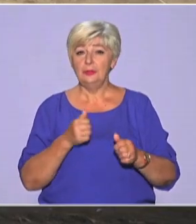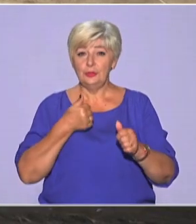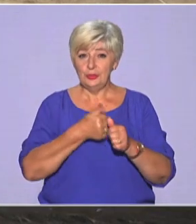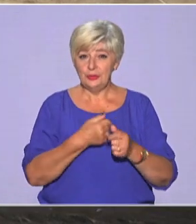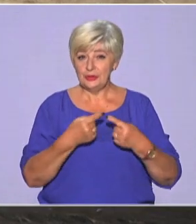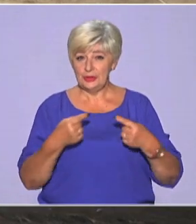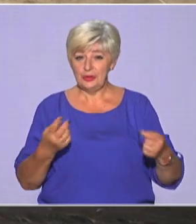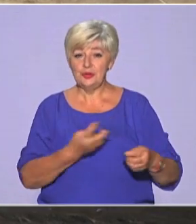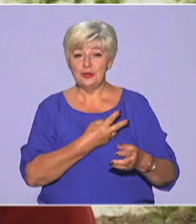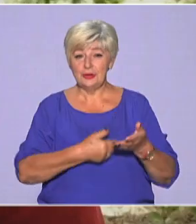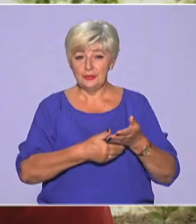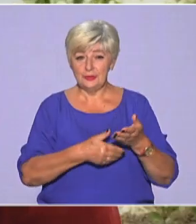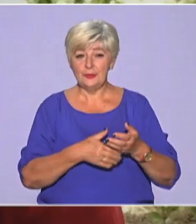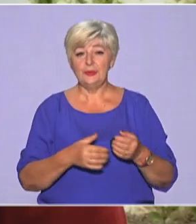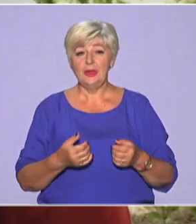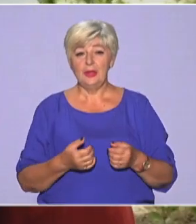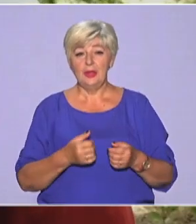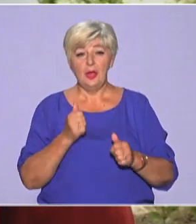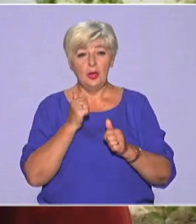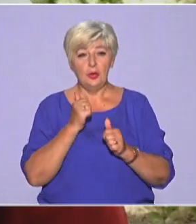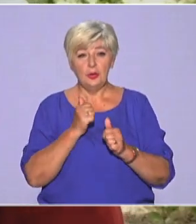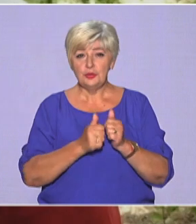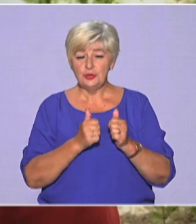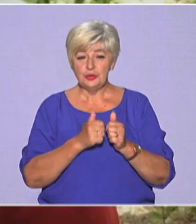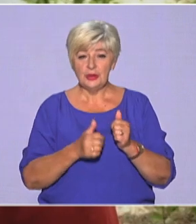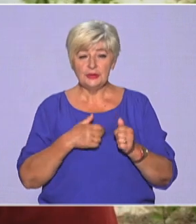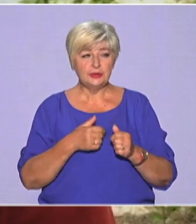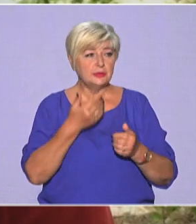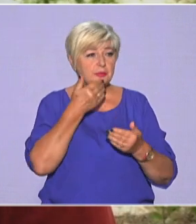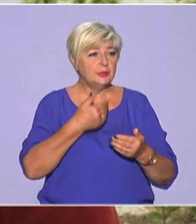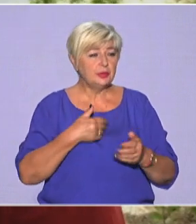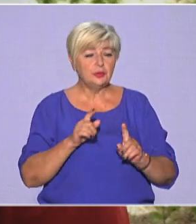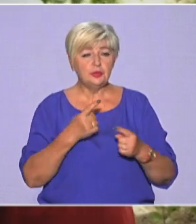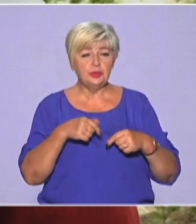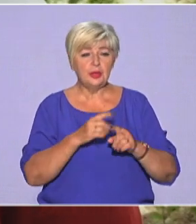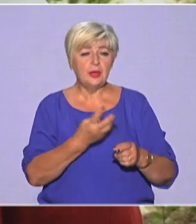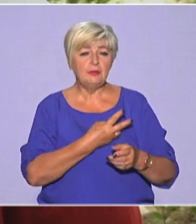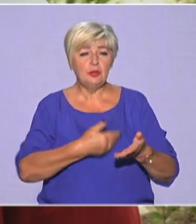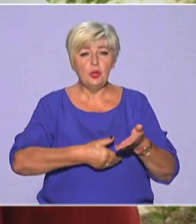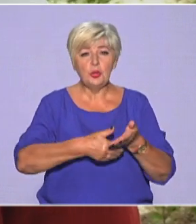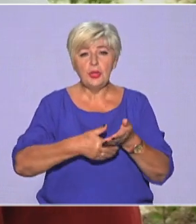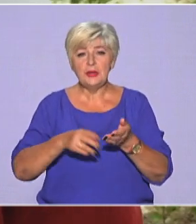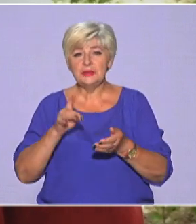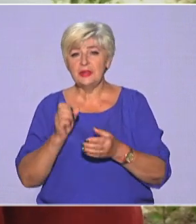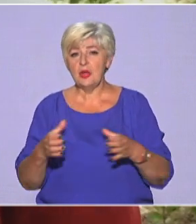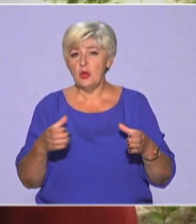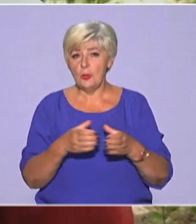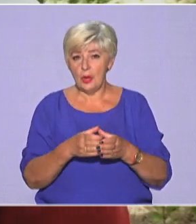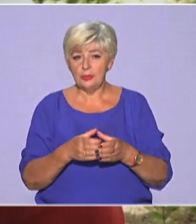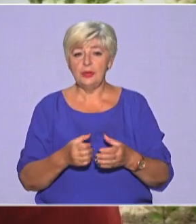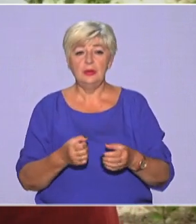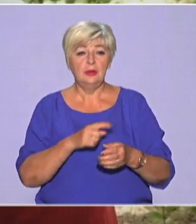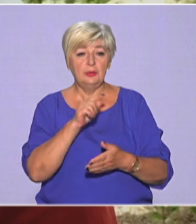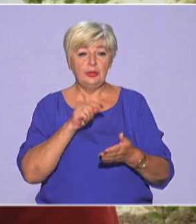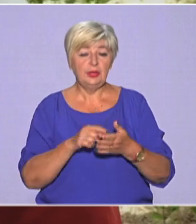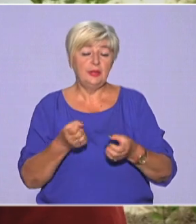і українська команда. Ви знаєте, дуже часто задають, що такі волонтери, що такі волонтерська команда. Питання просте.